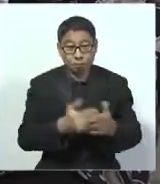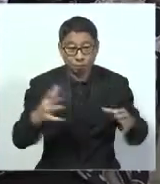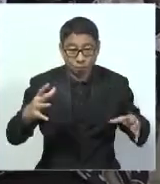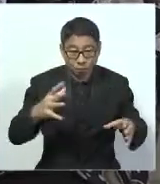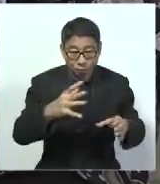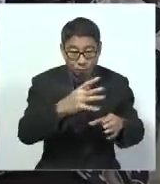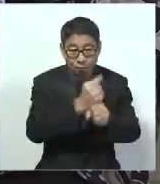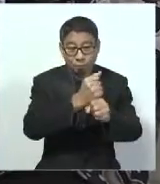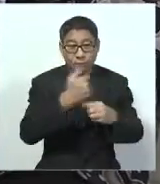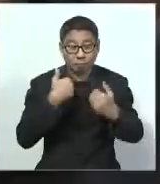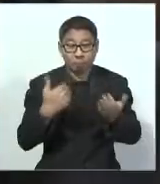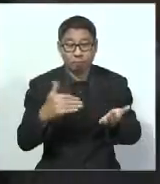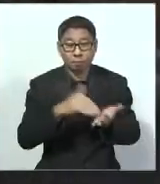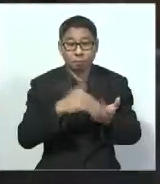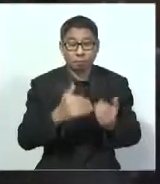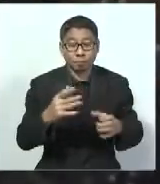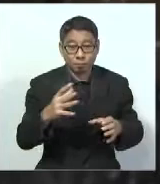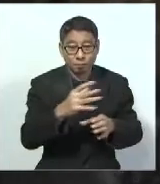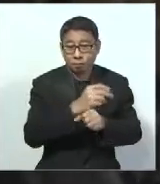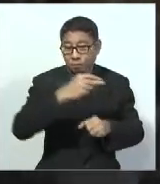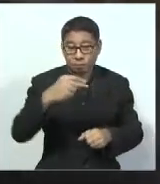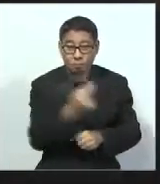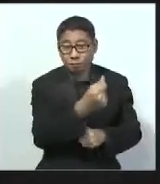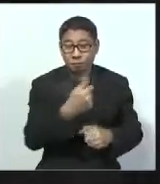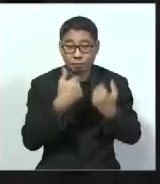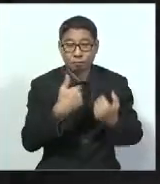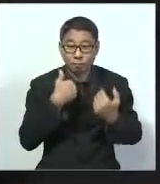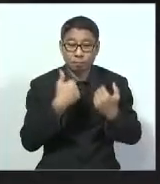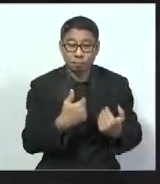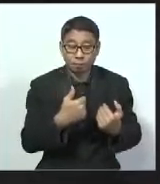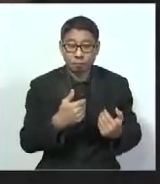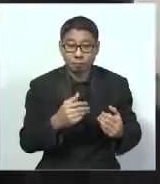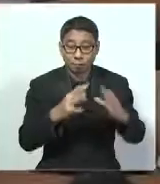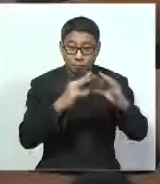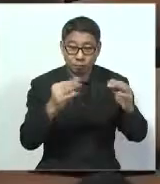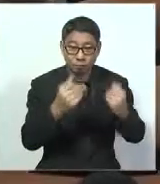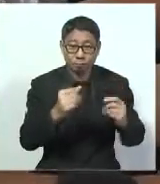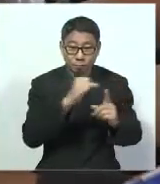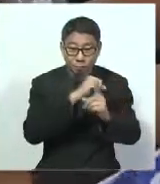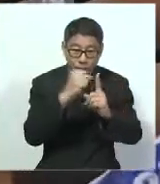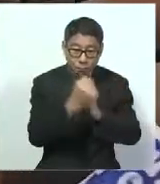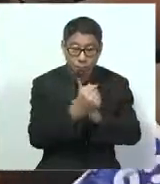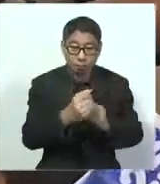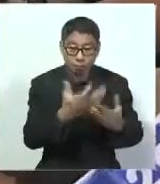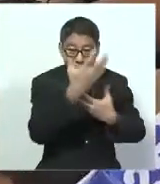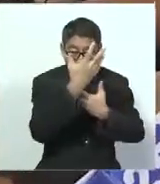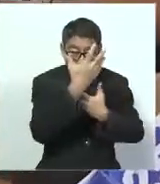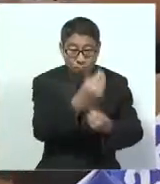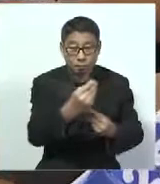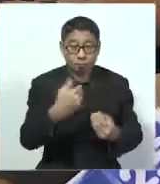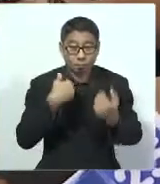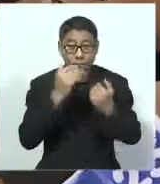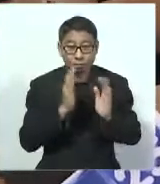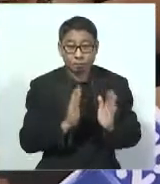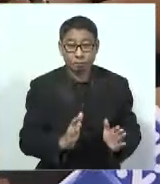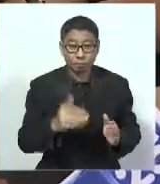สรุปกันอีกครั้งซึ่งเชื่อว่าน่าจะสรุปได้โดยเร็วนะครับเพราะว่ามันเป็นอีกหนึ่งกรณีที่สังคมเนี่ยให้ความสนใจโดยเฉ